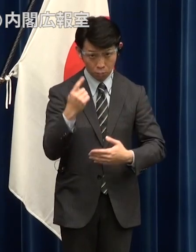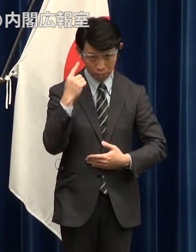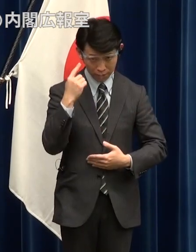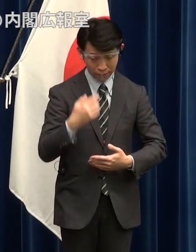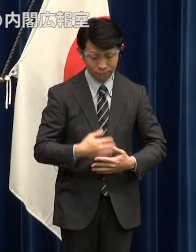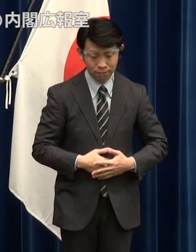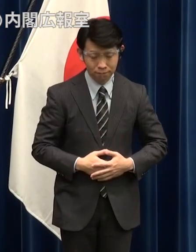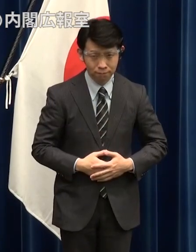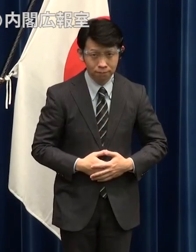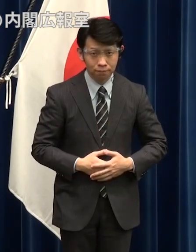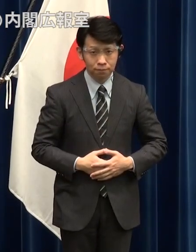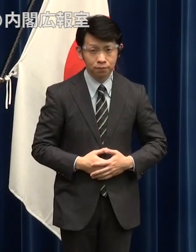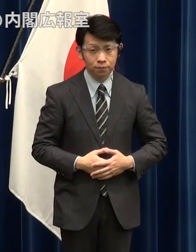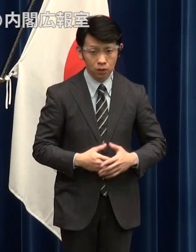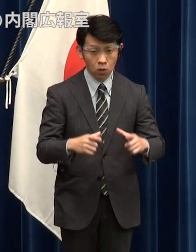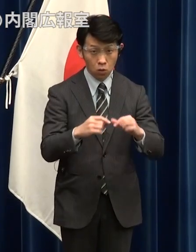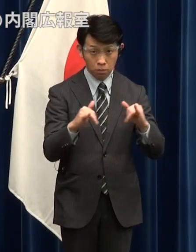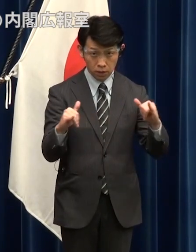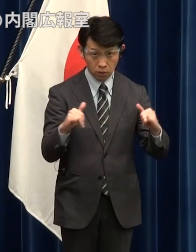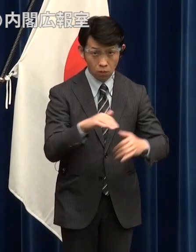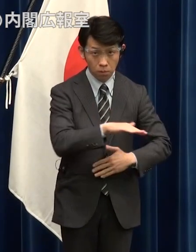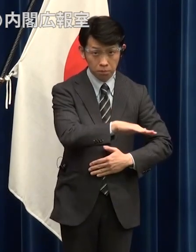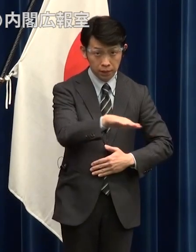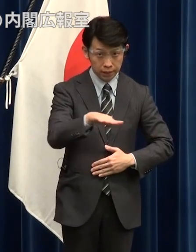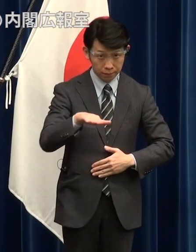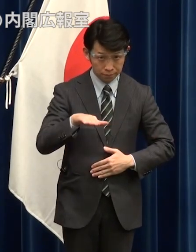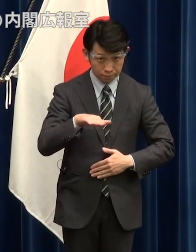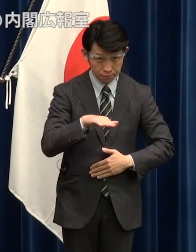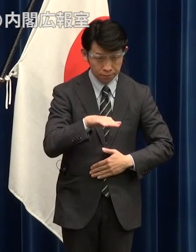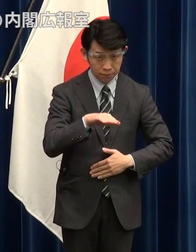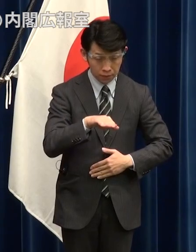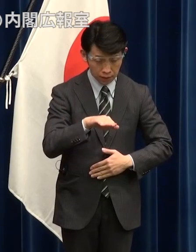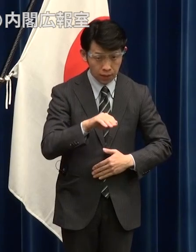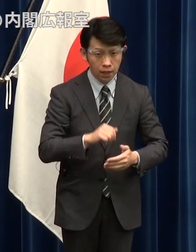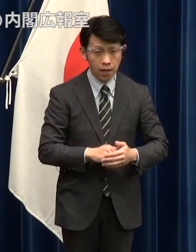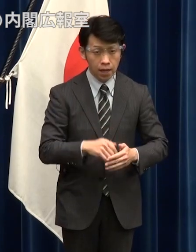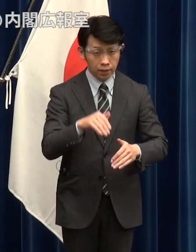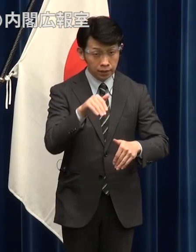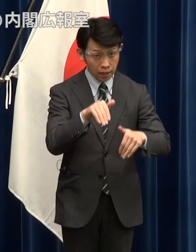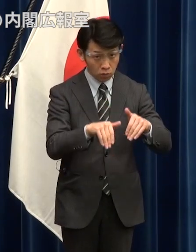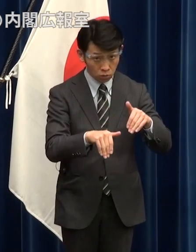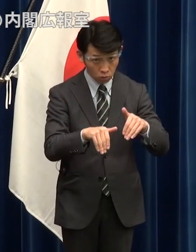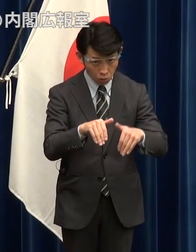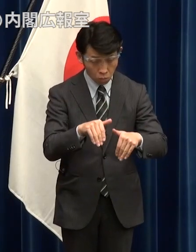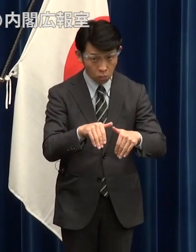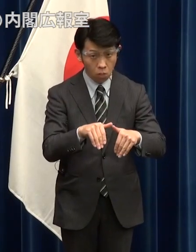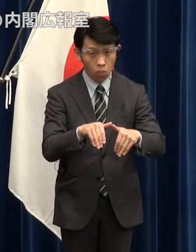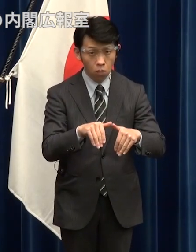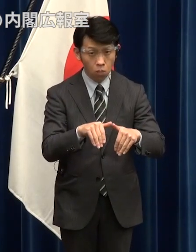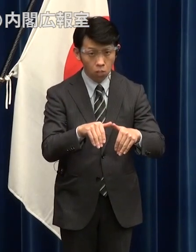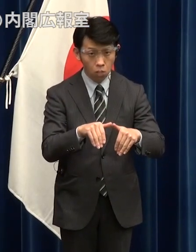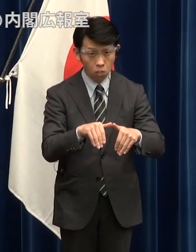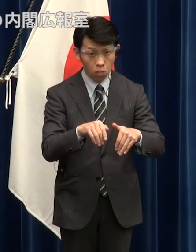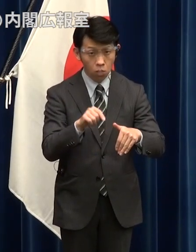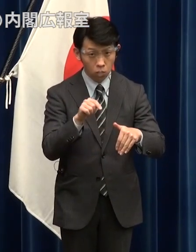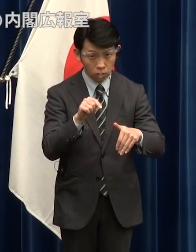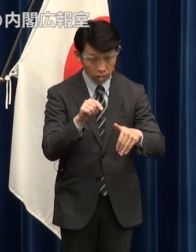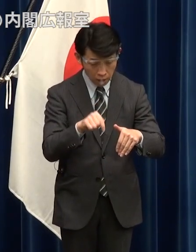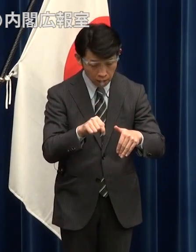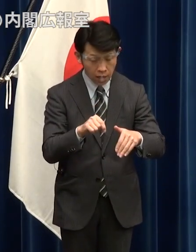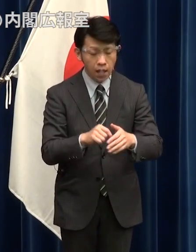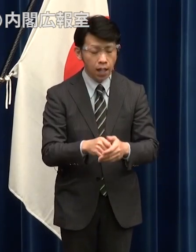この国民の皆さんにこの選挙を通じて、その考えを